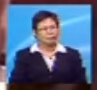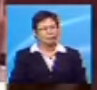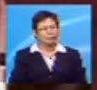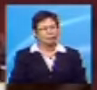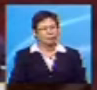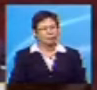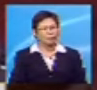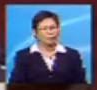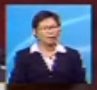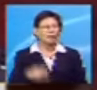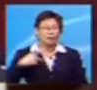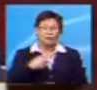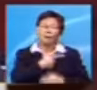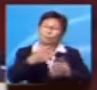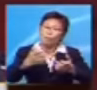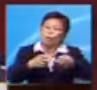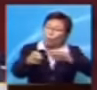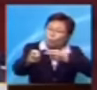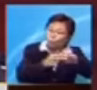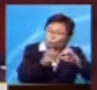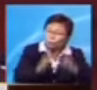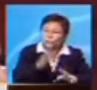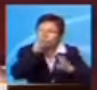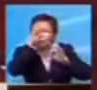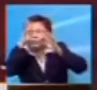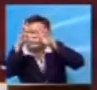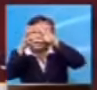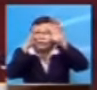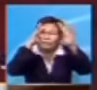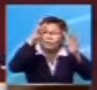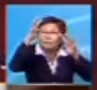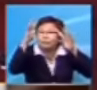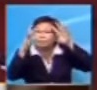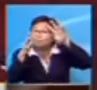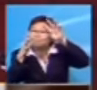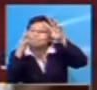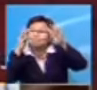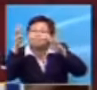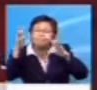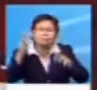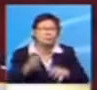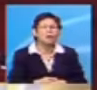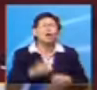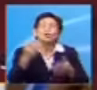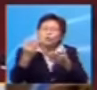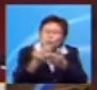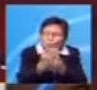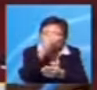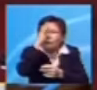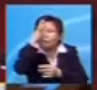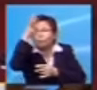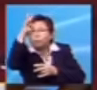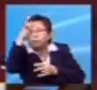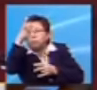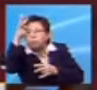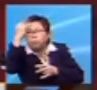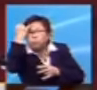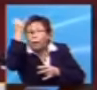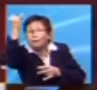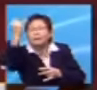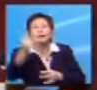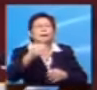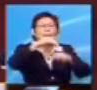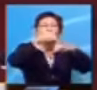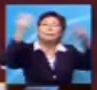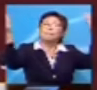kita nak Usahawan yang kreatif yang inovatif